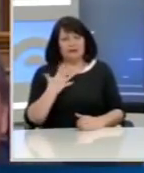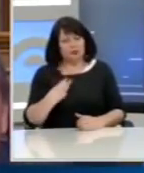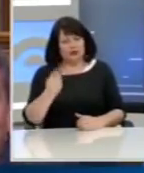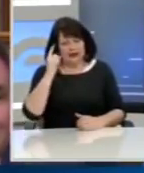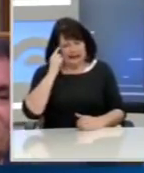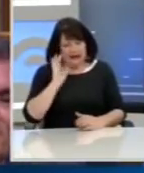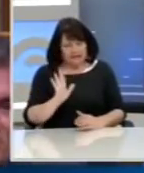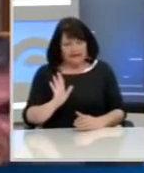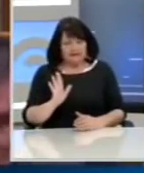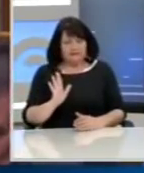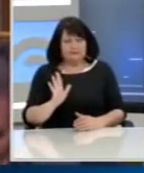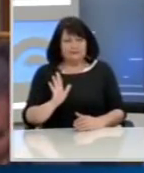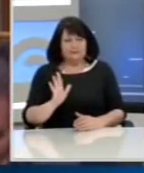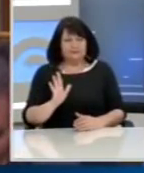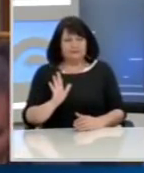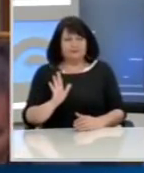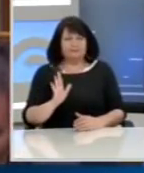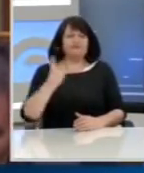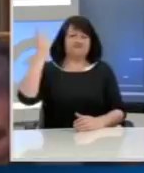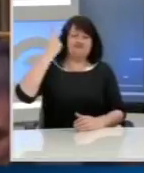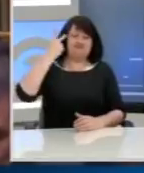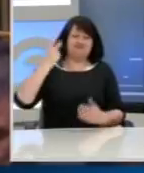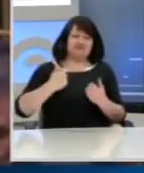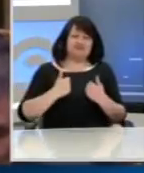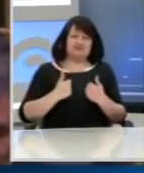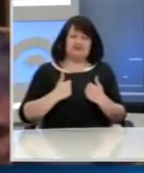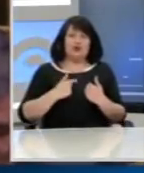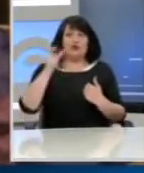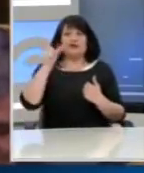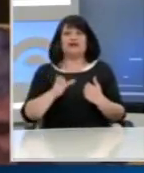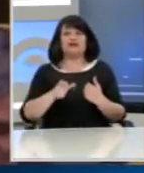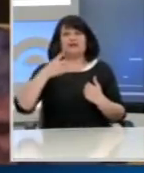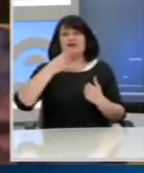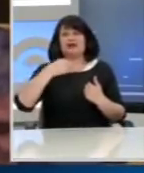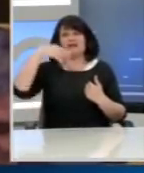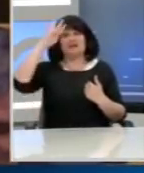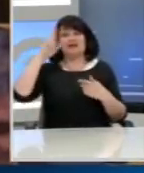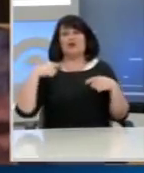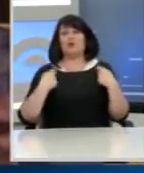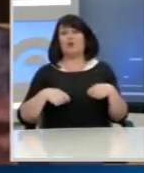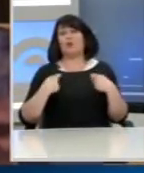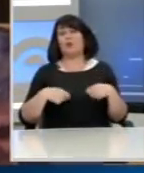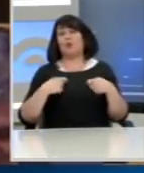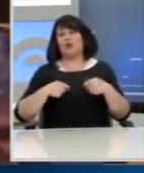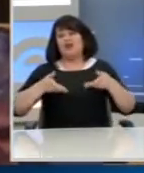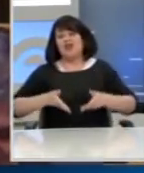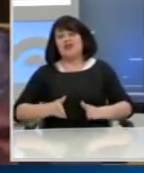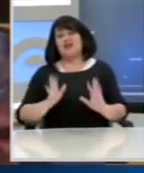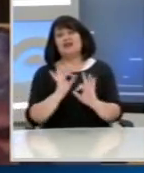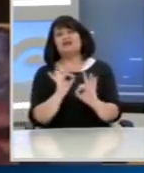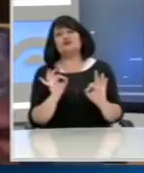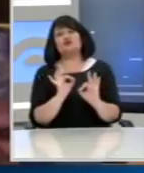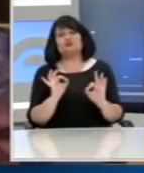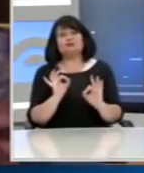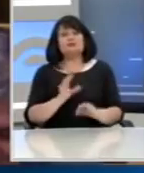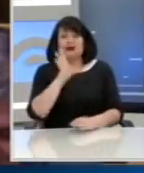καλή. Με κατηγορείτε ότι σας λέω πορφυρογέννητο. Κύριε Μητσοτάκη, η αλήθεια είναι ότι